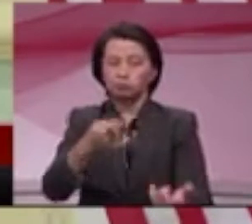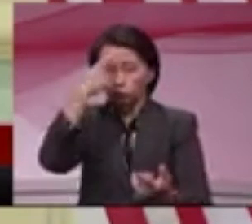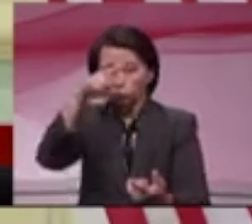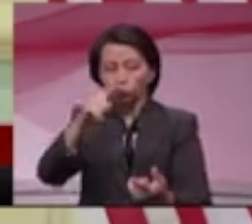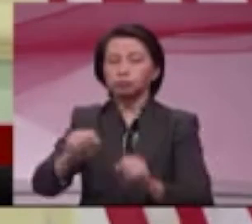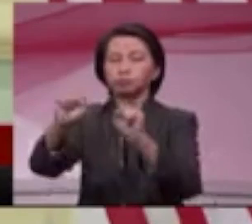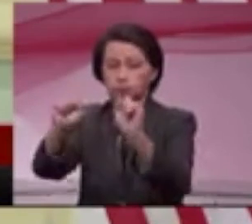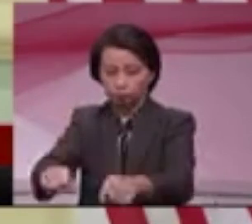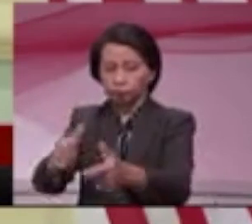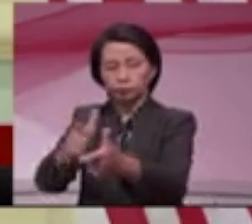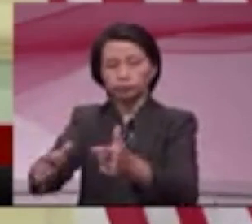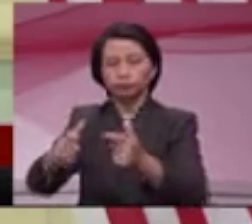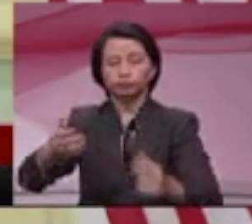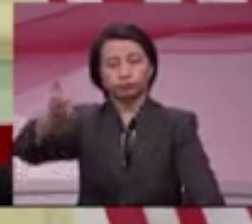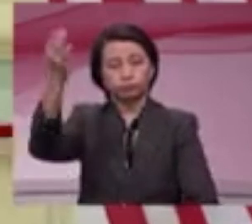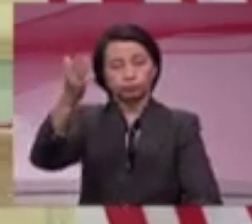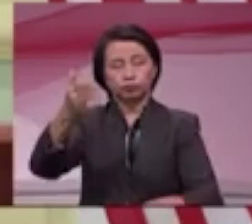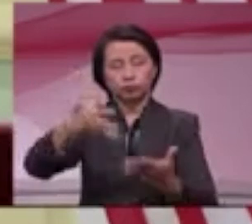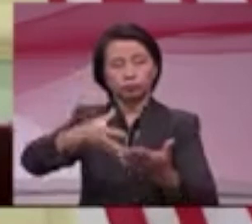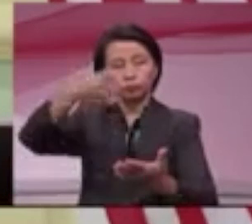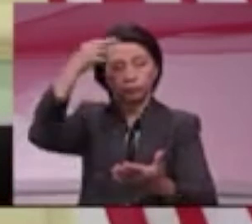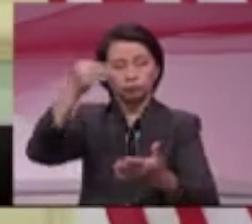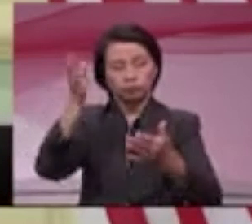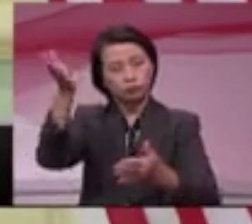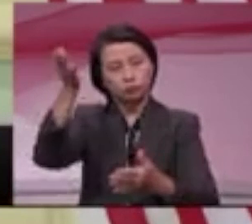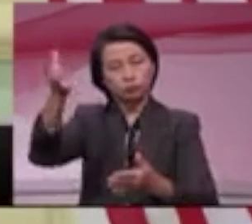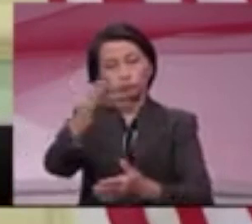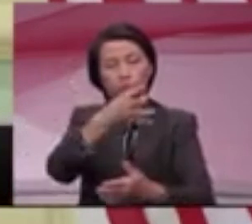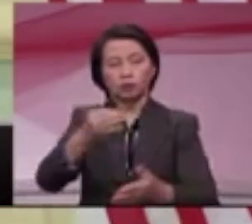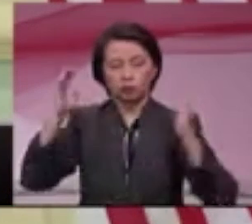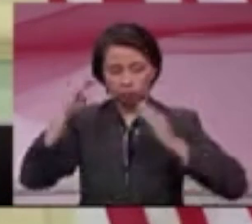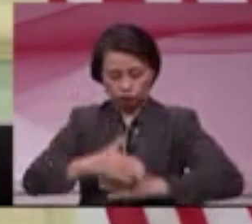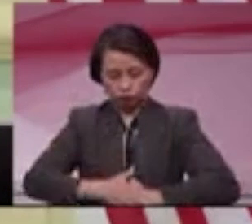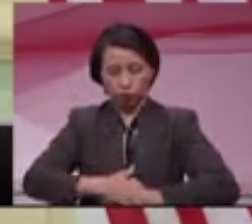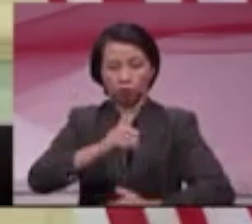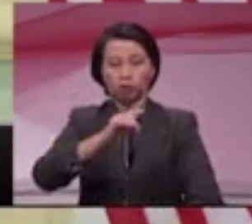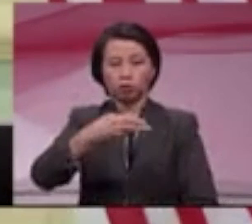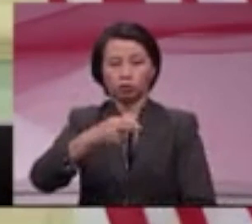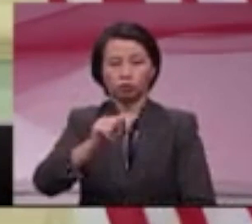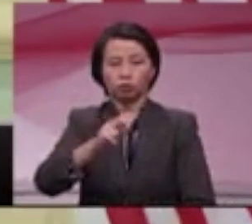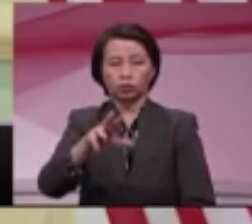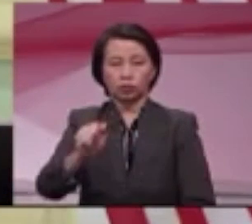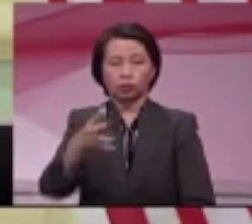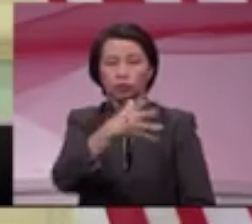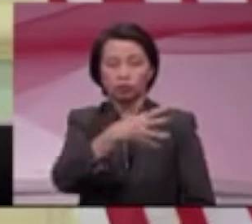untuk membenarkan kuliah dan solat duha diadakan di masjid serta surau.